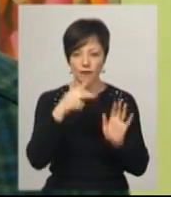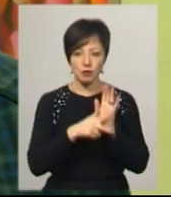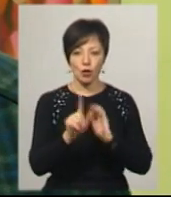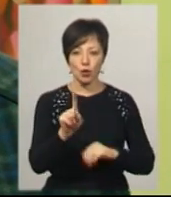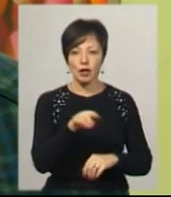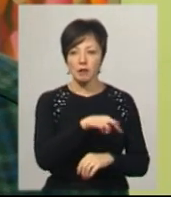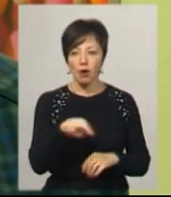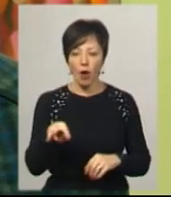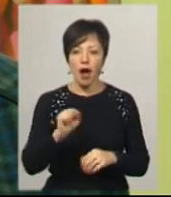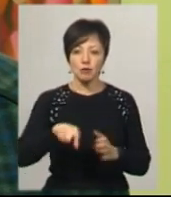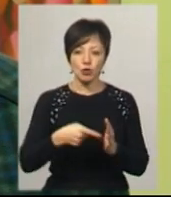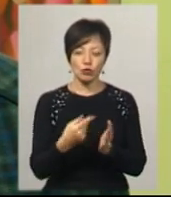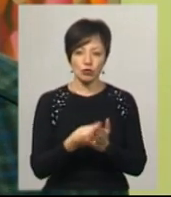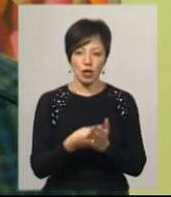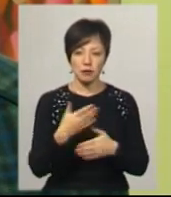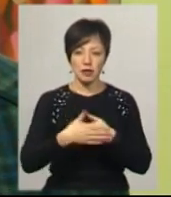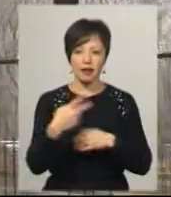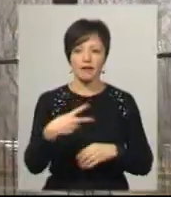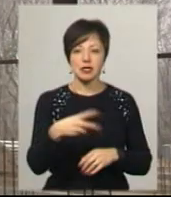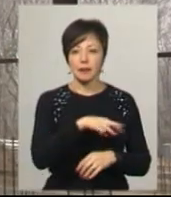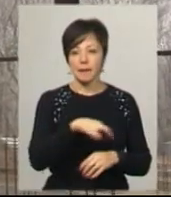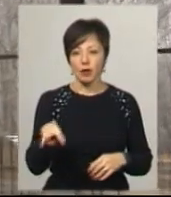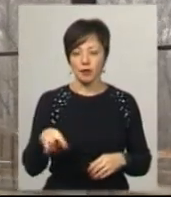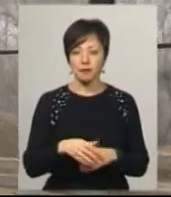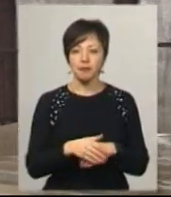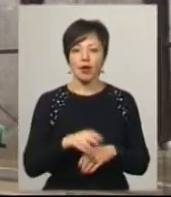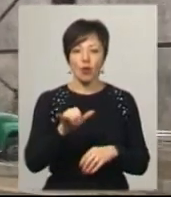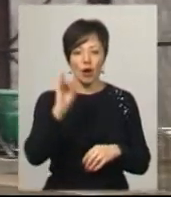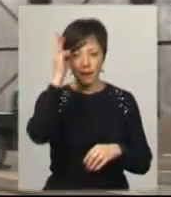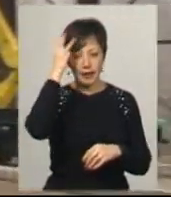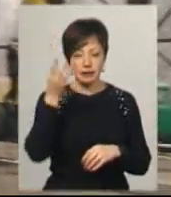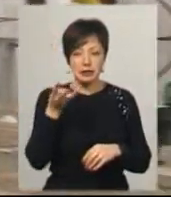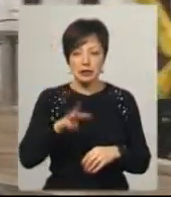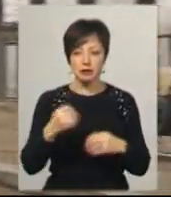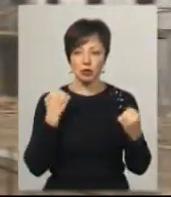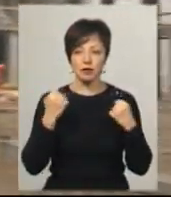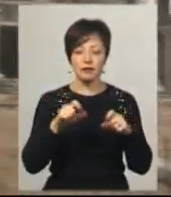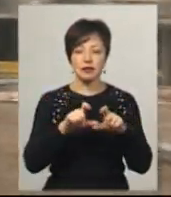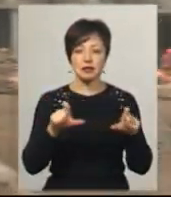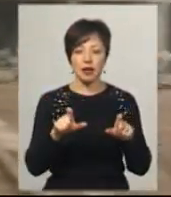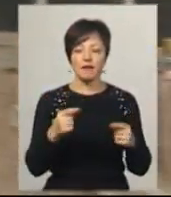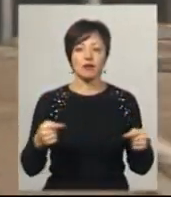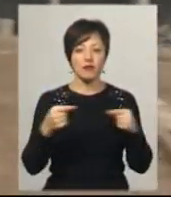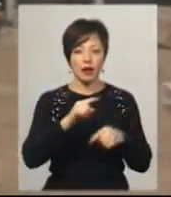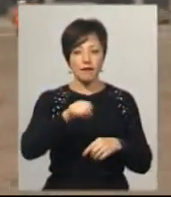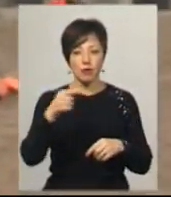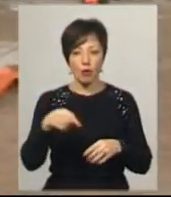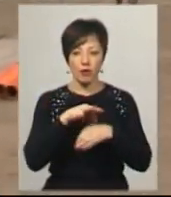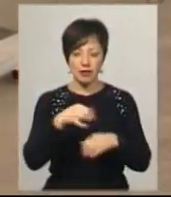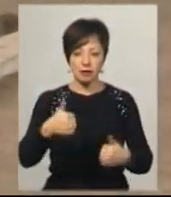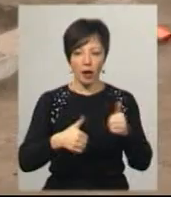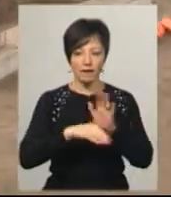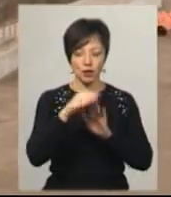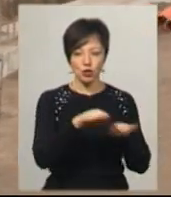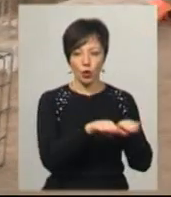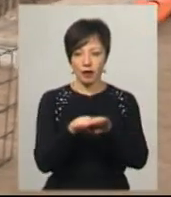мільйон, а з міського бюджету десь близько 20 мільйонів. У Хмельницькому лише 3 спортивні зали, які відповідають вимогам проведення змагань вищого рівня. Але